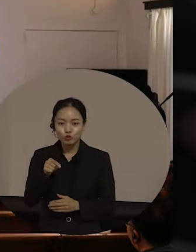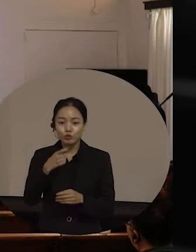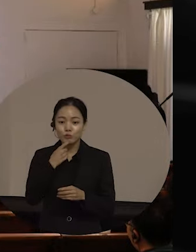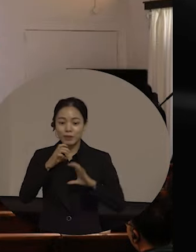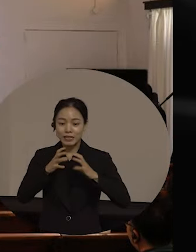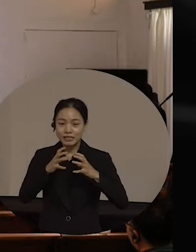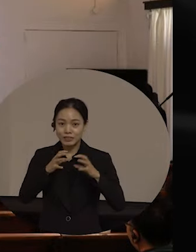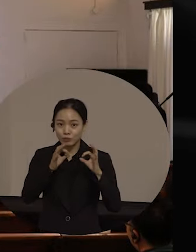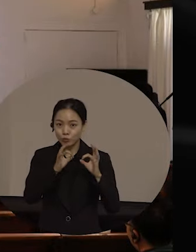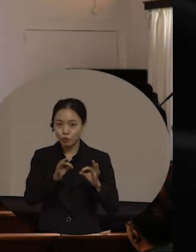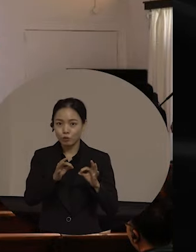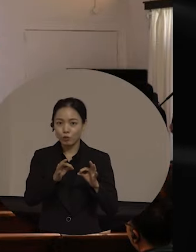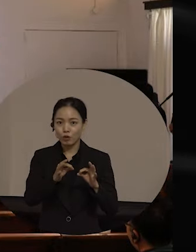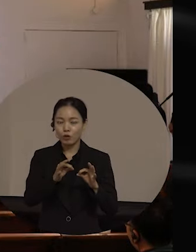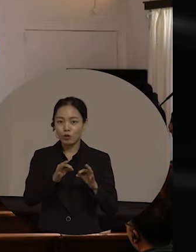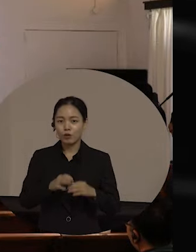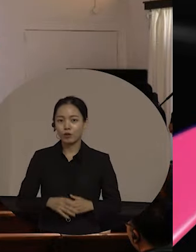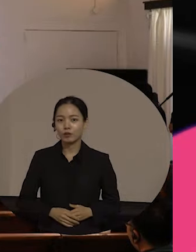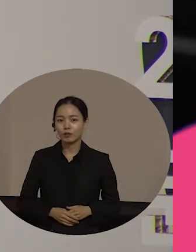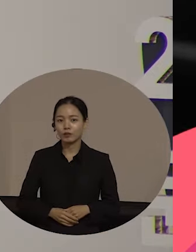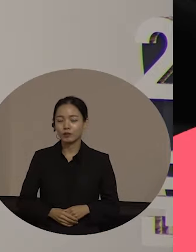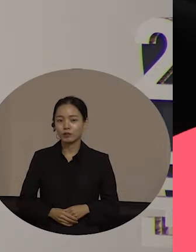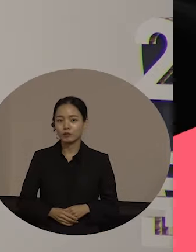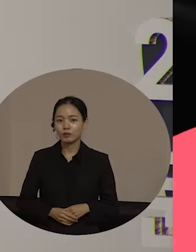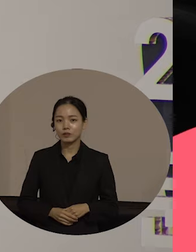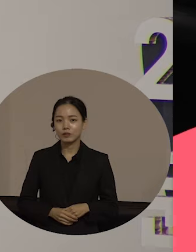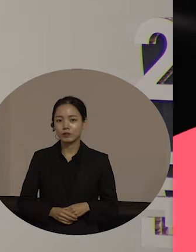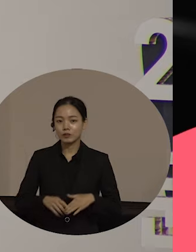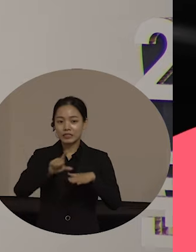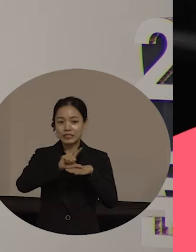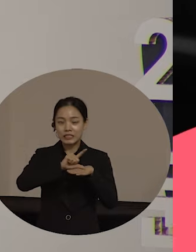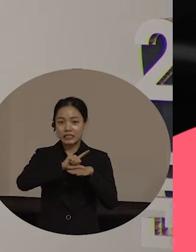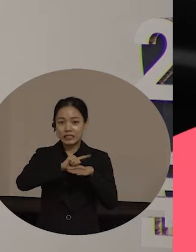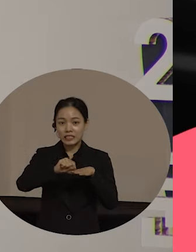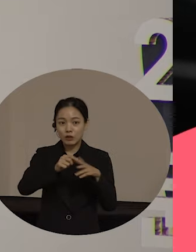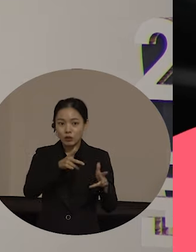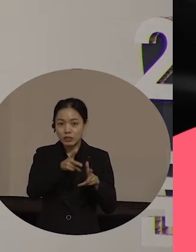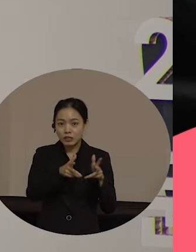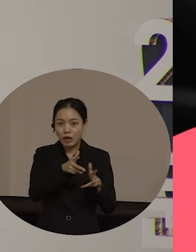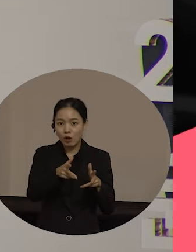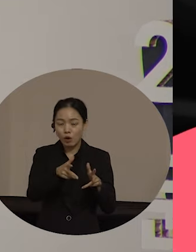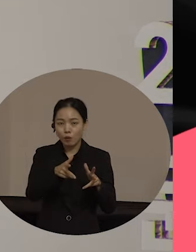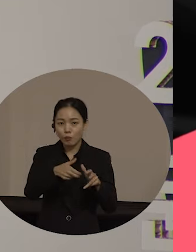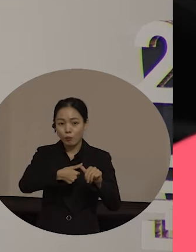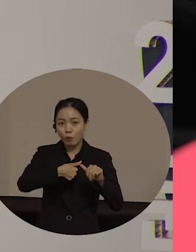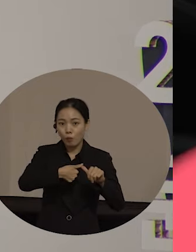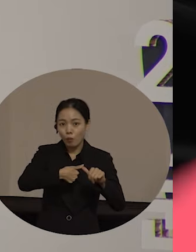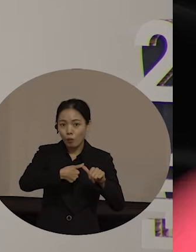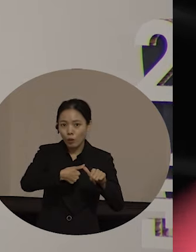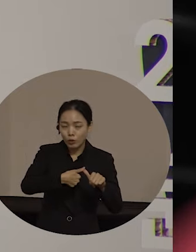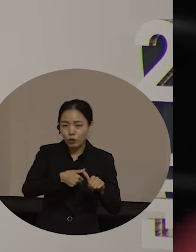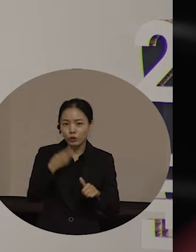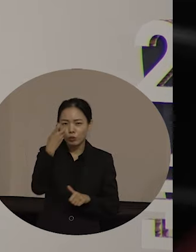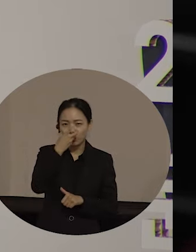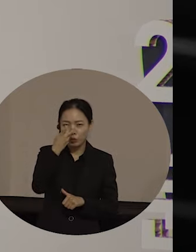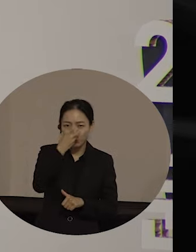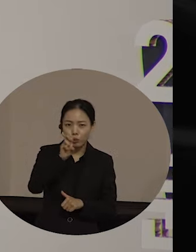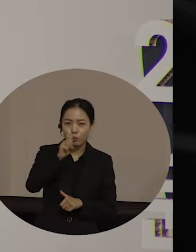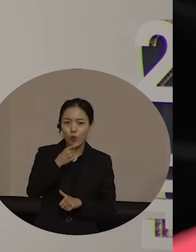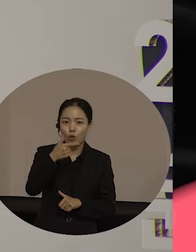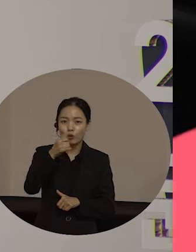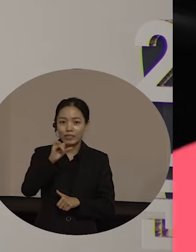지원뿐만 아니라 그러면 지역에서 하고 있는 거에 대한 그 모니터링이라든지 그런 아니면 컨설팅 그런 건 혹시 있는지